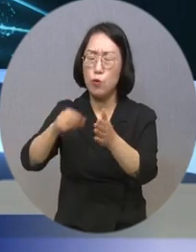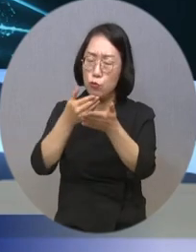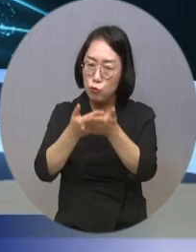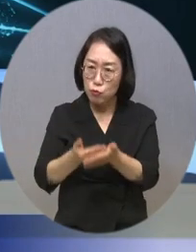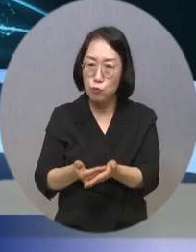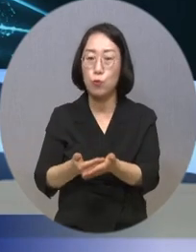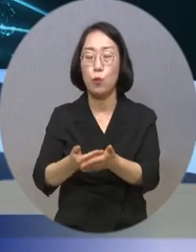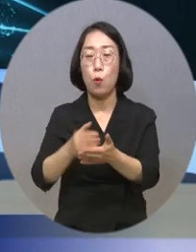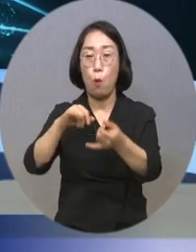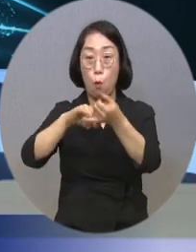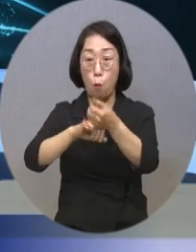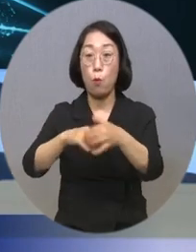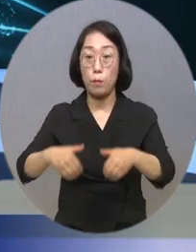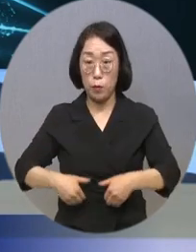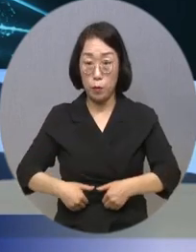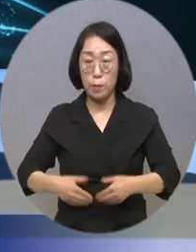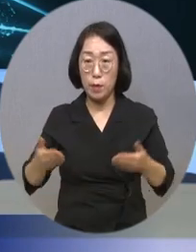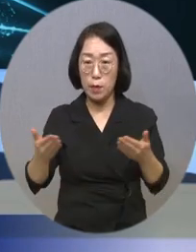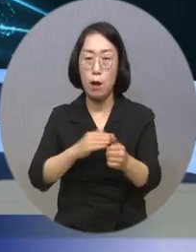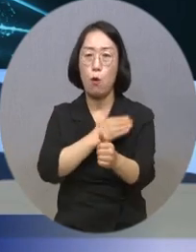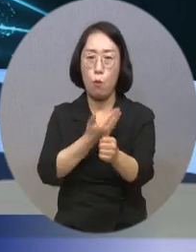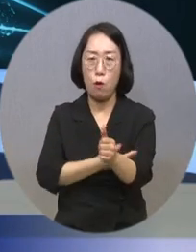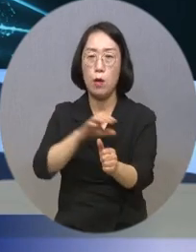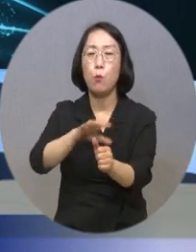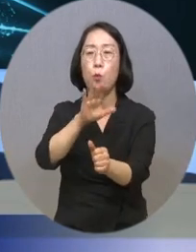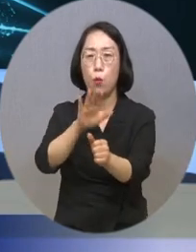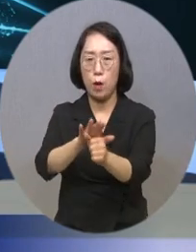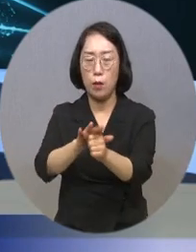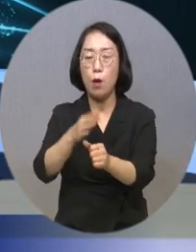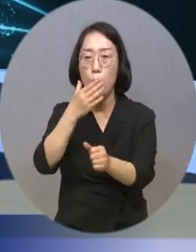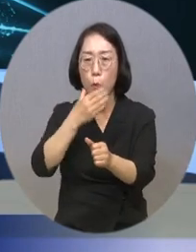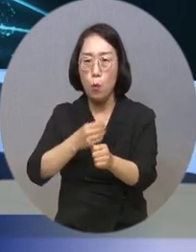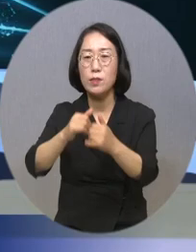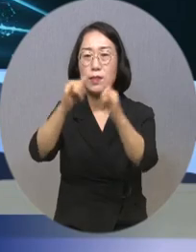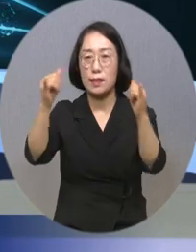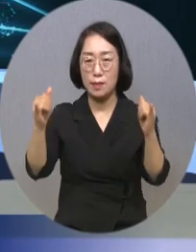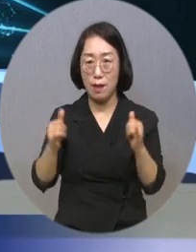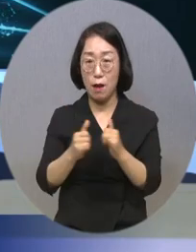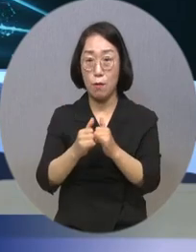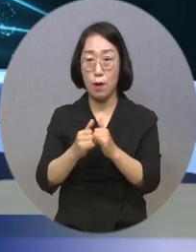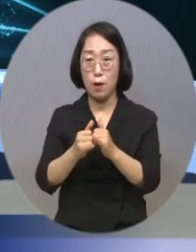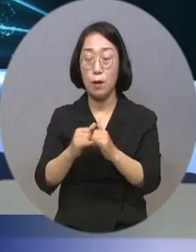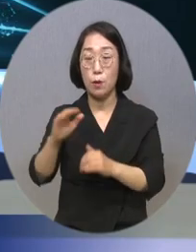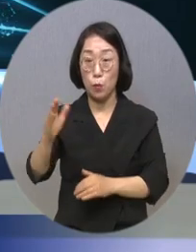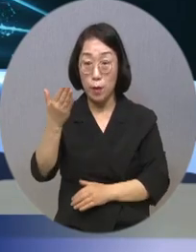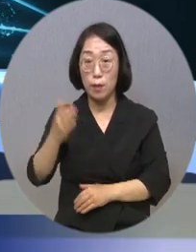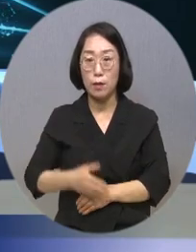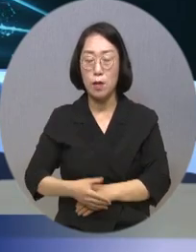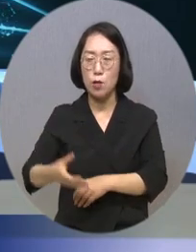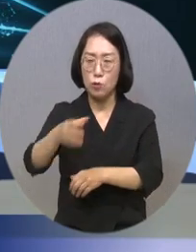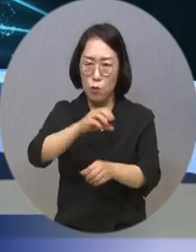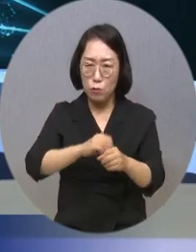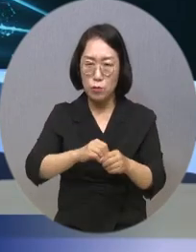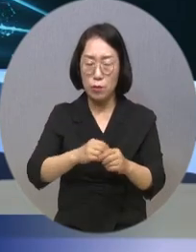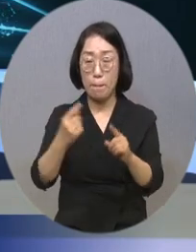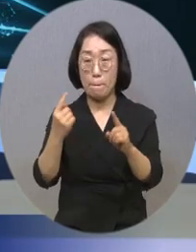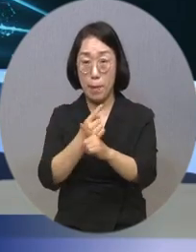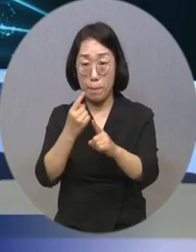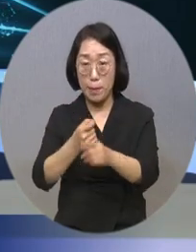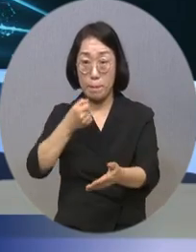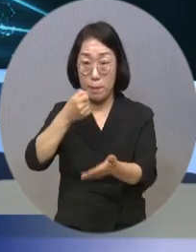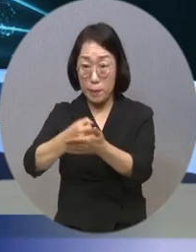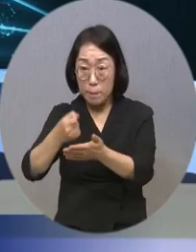만큼 장애인의 일할 권리가 보장되는 건강한 복지사회가 될 수 있도록 관련 기관의 적극적인 개선